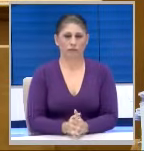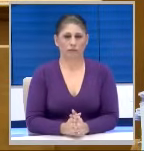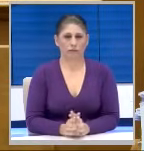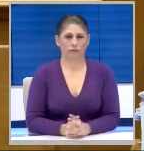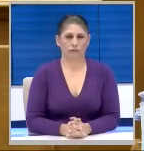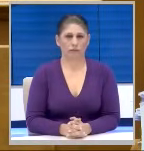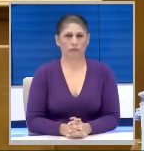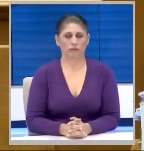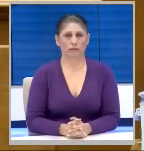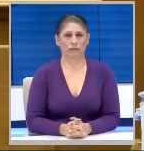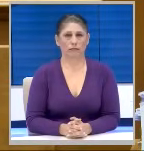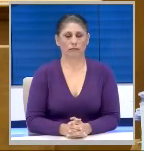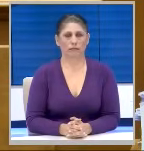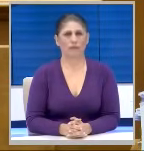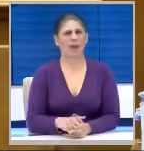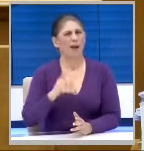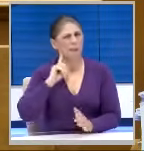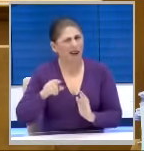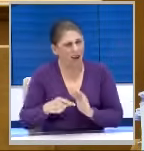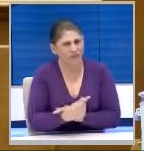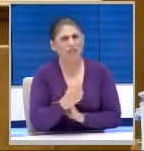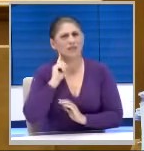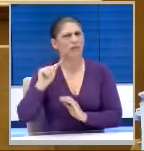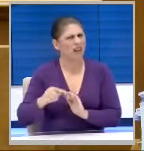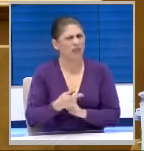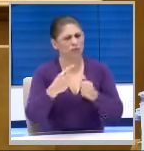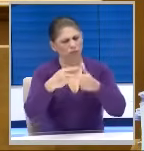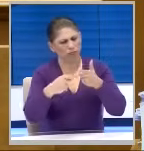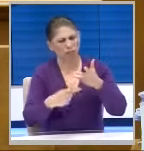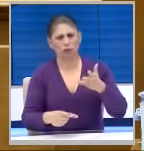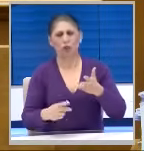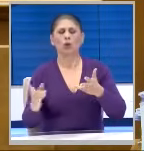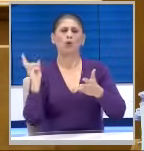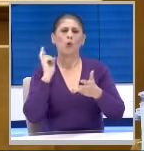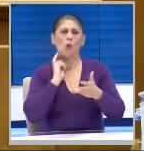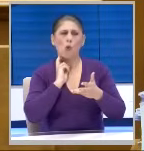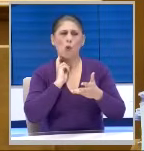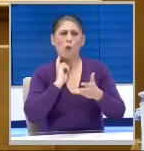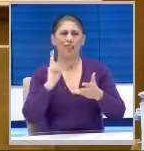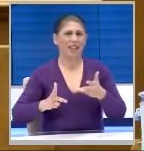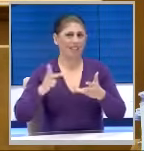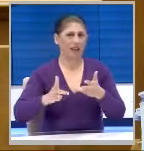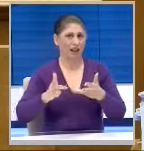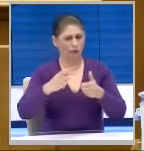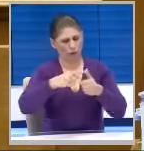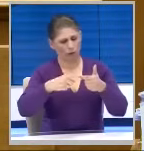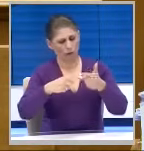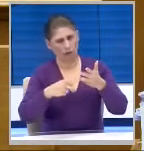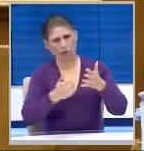συνέτρεξαν οι παραβιάσεις του κώδικα των τρένων